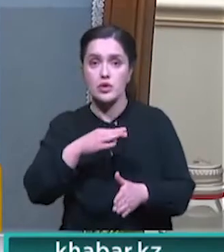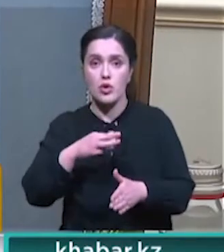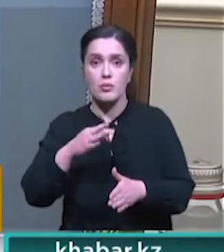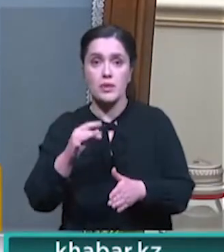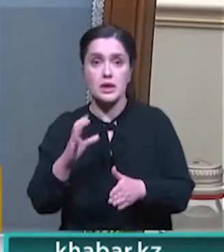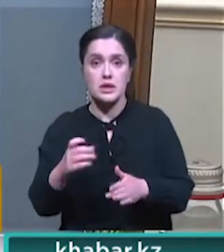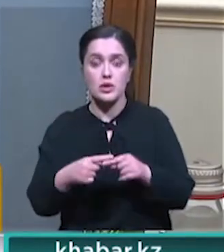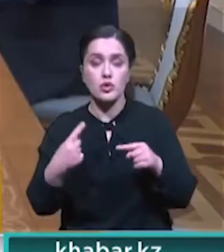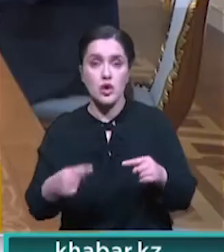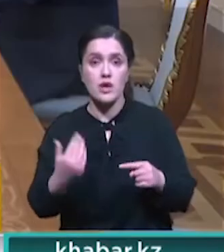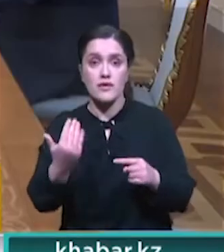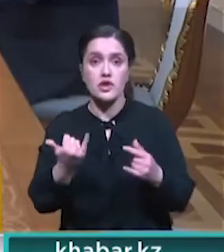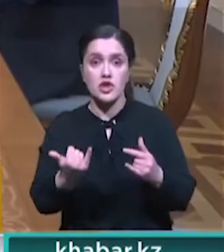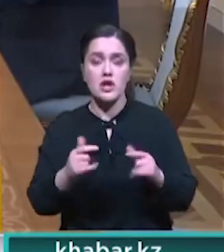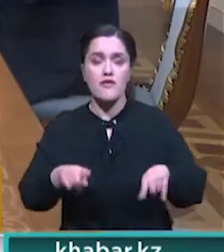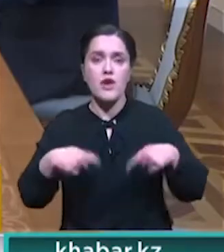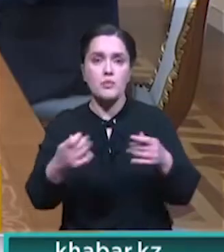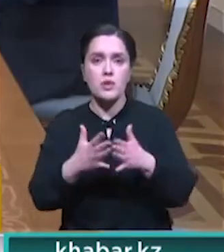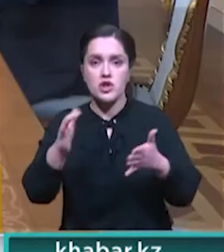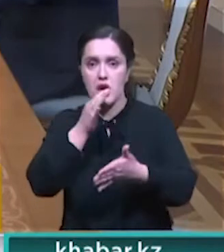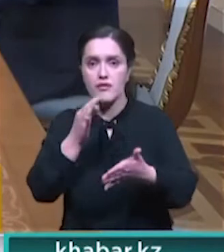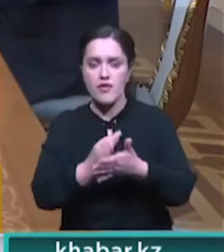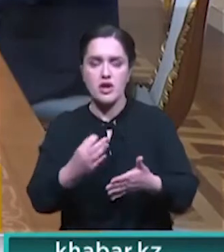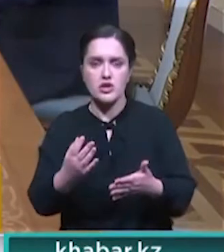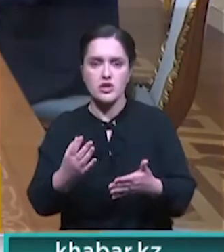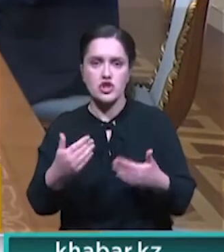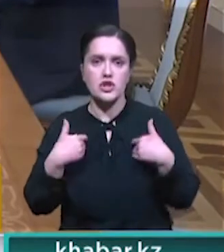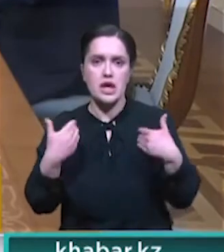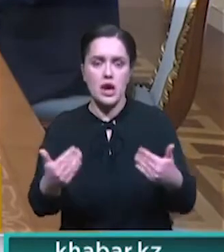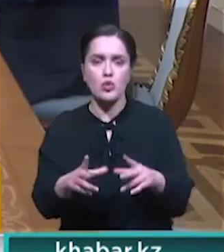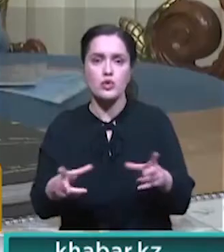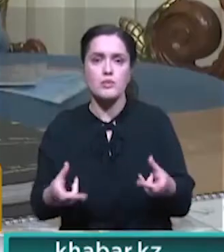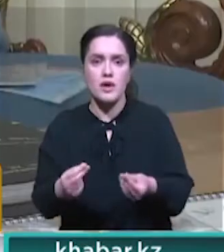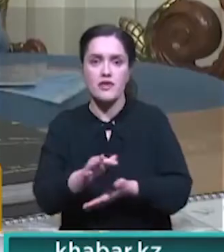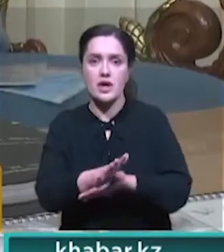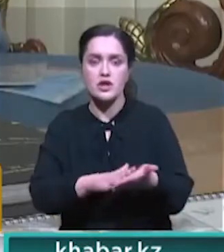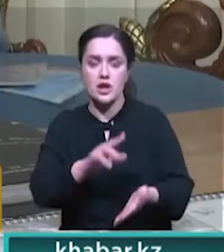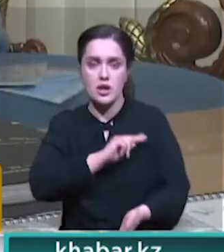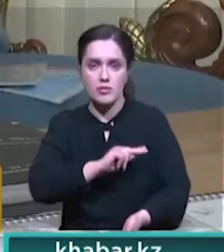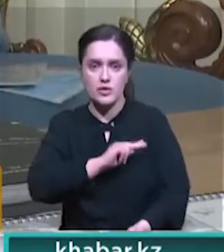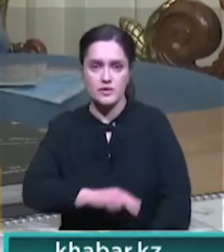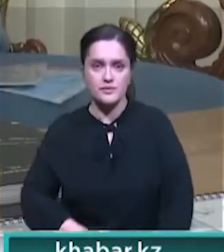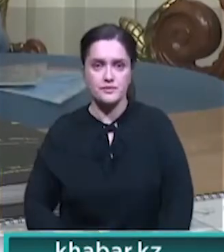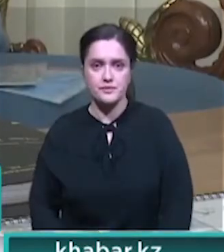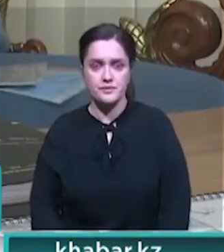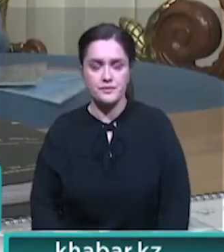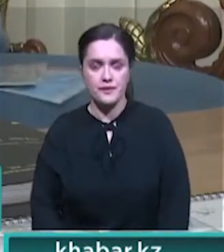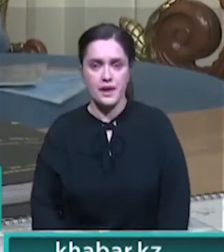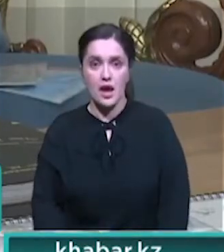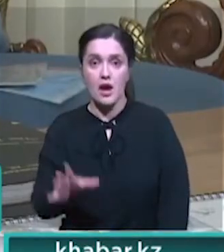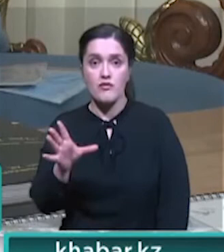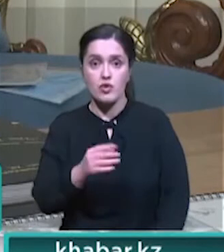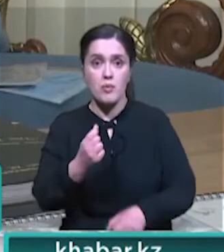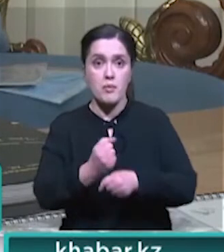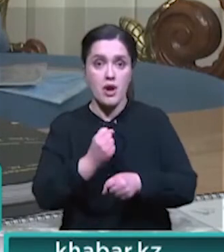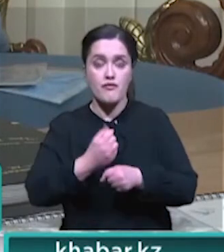сейчас на вас возложена большая ответственность желаю успехов в дальнейшей работе google на черном все производство